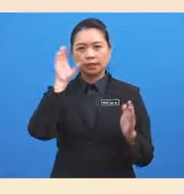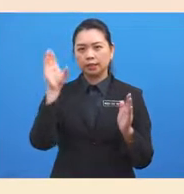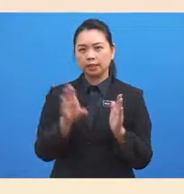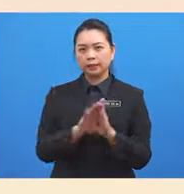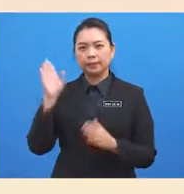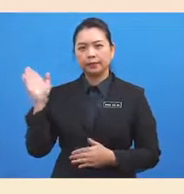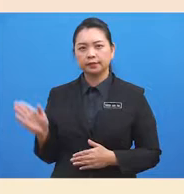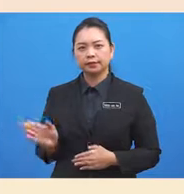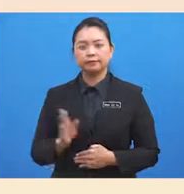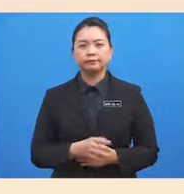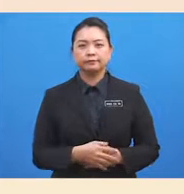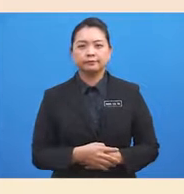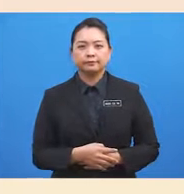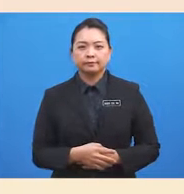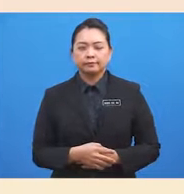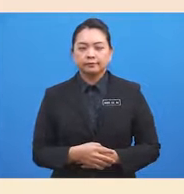gambar-gambar berikut.